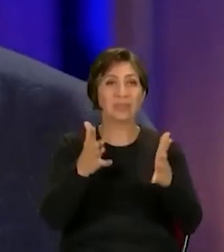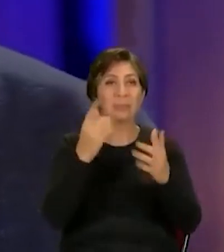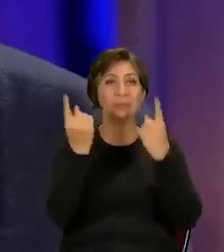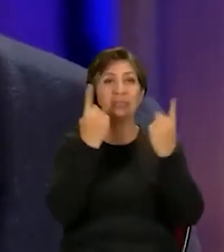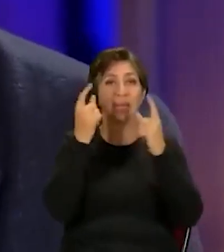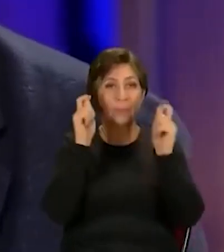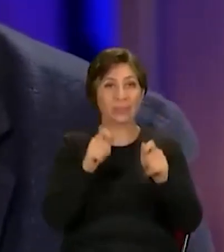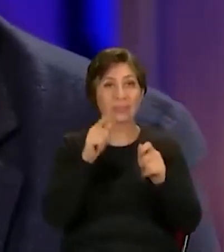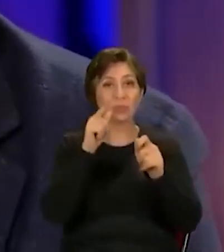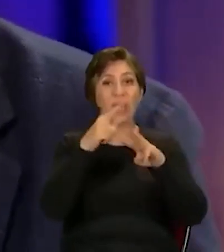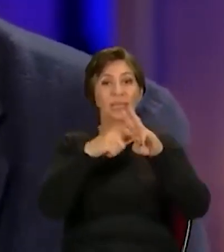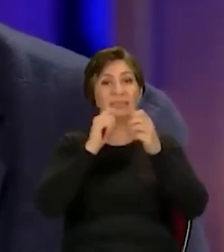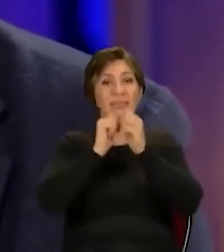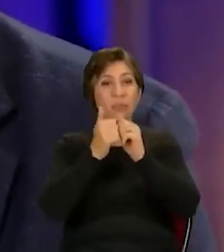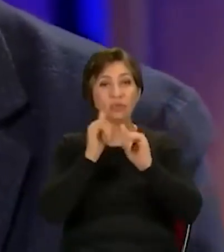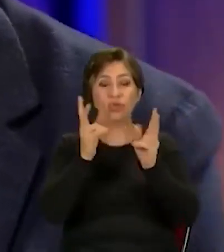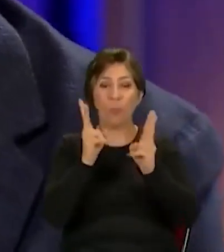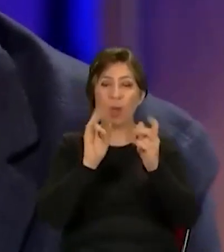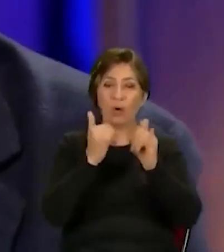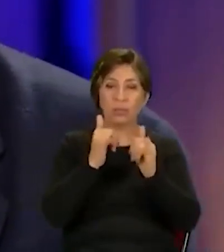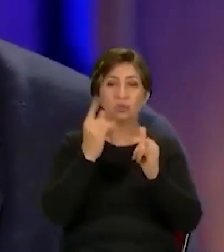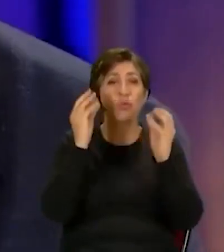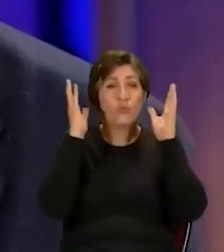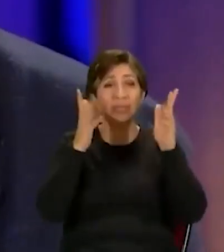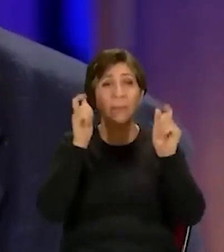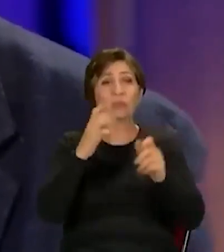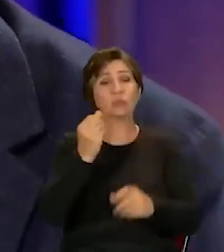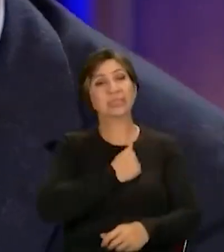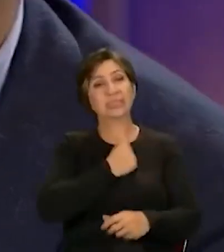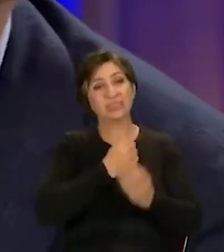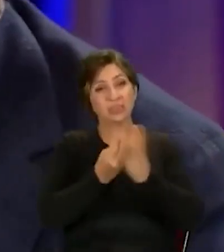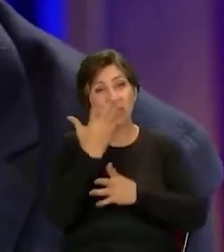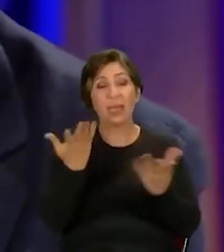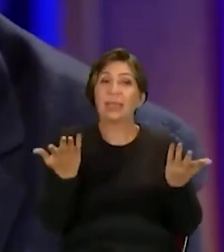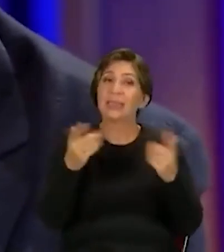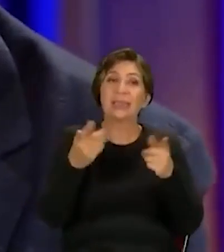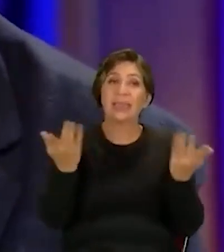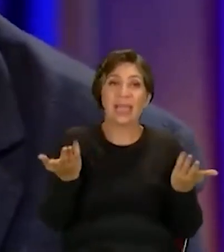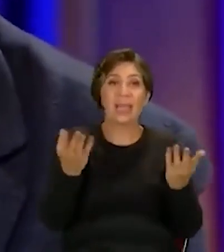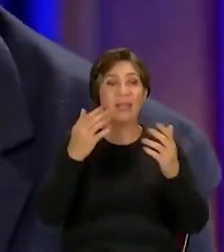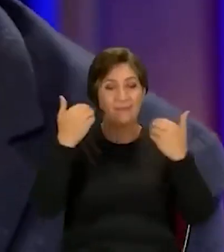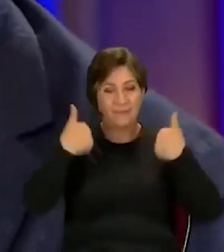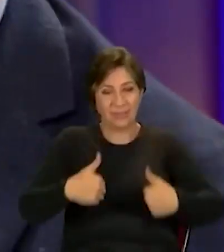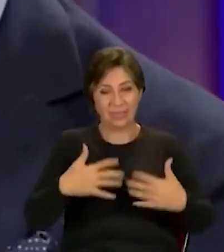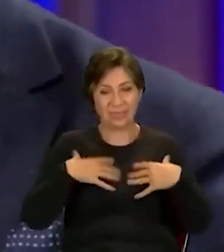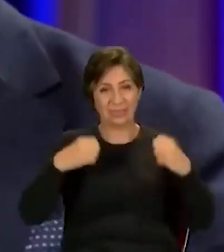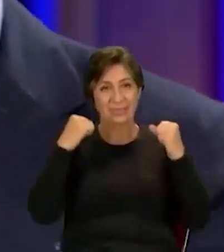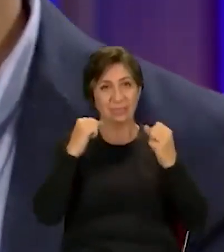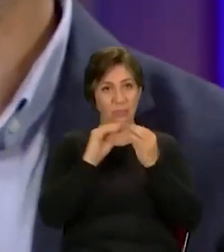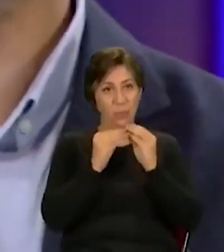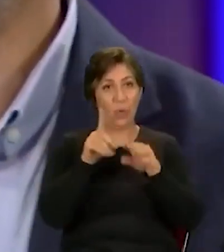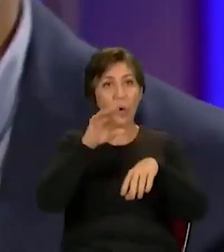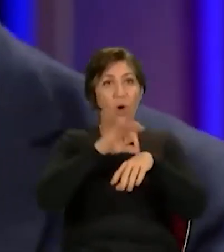şey yaparsanız, bu e-sporda böyle normal oyunlarda böyle çok fazla yaparsanız tabii ki sıkıntılar olur. Mesela nedir bu? Fiziksel sağlık sıkıntıları